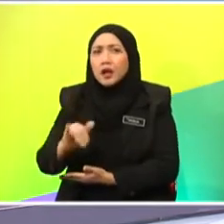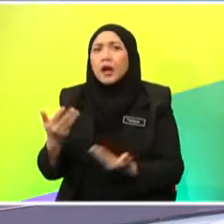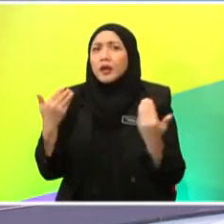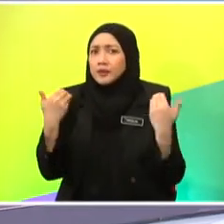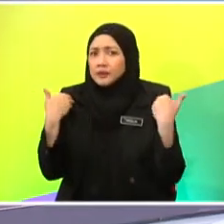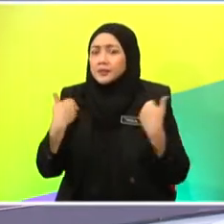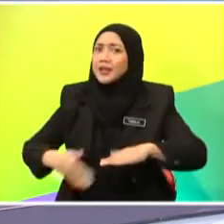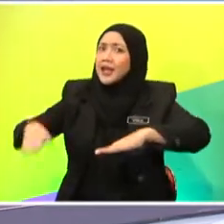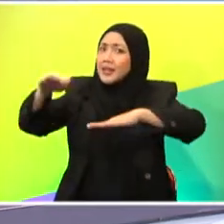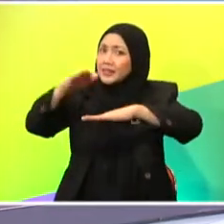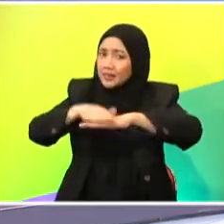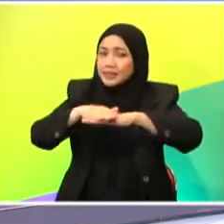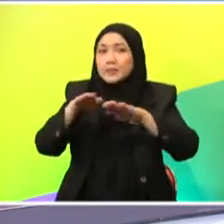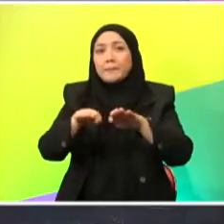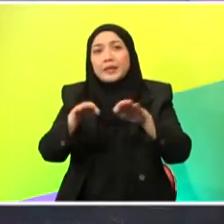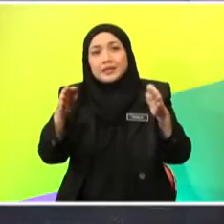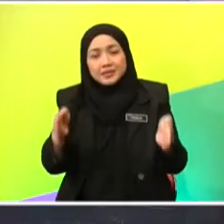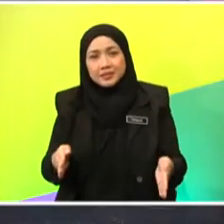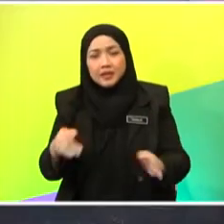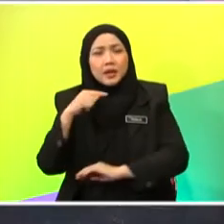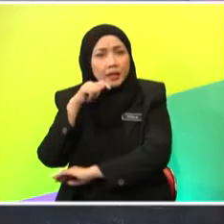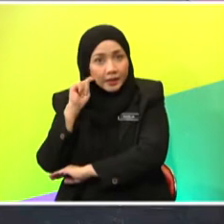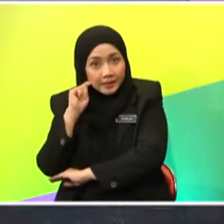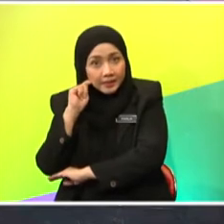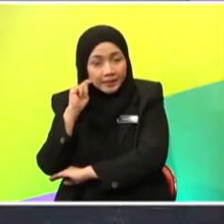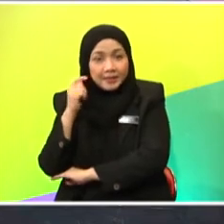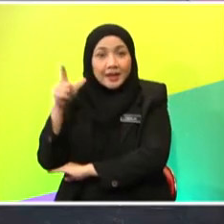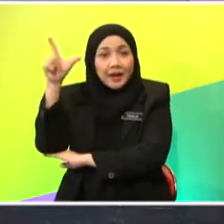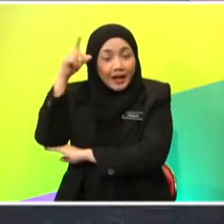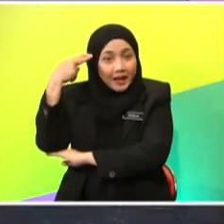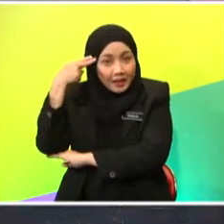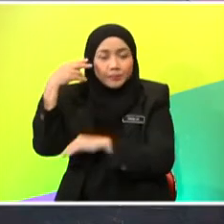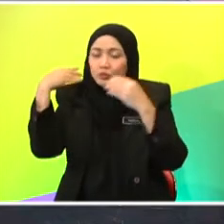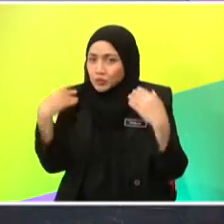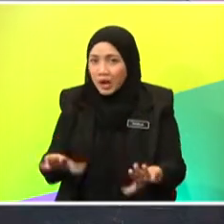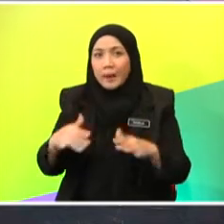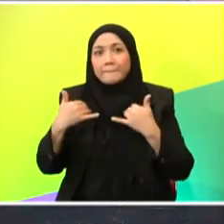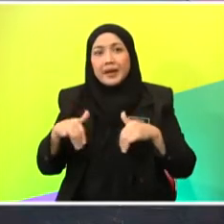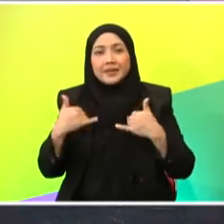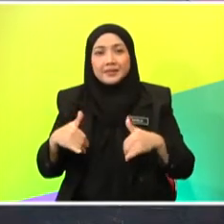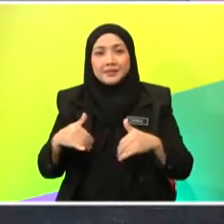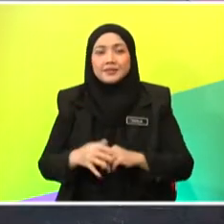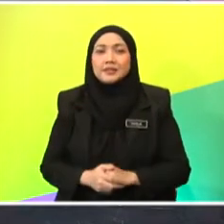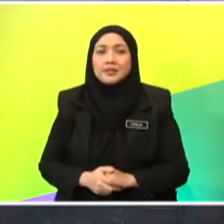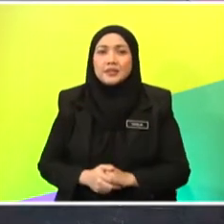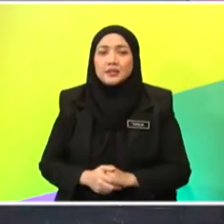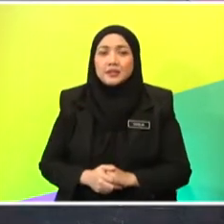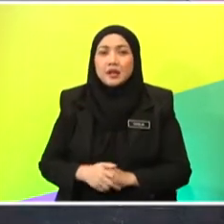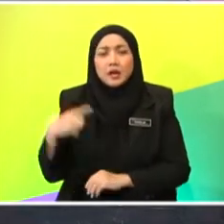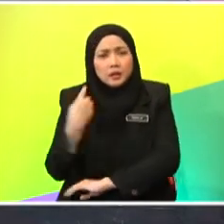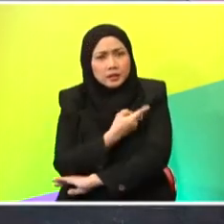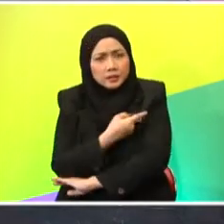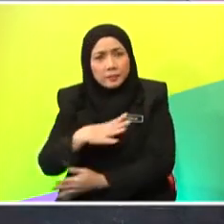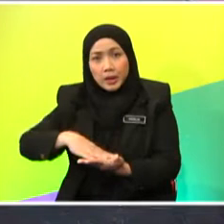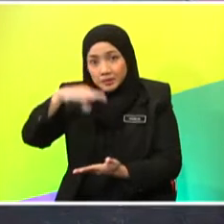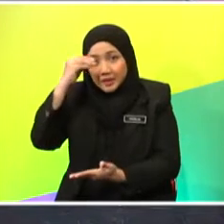ini akhirnya mainkan Nah kita sekarang nih lagi belajar kena objek bundestag